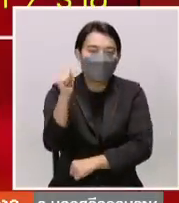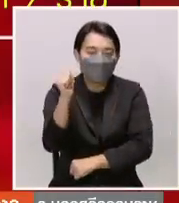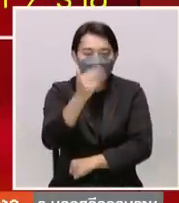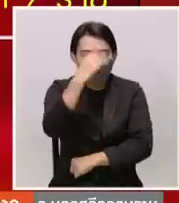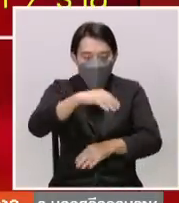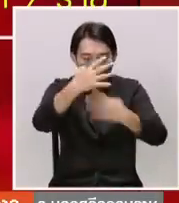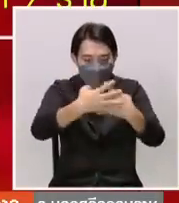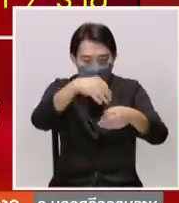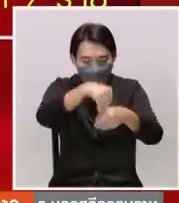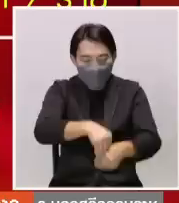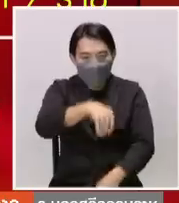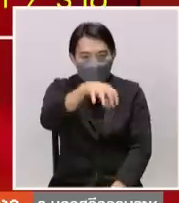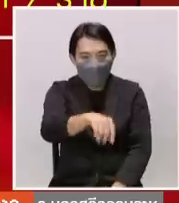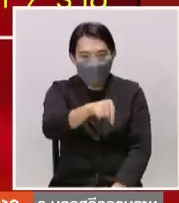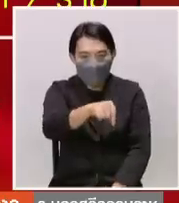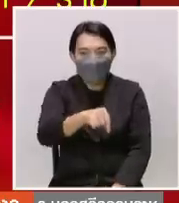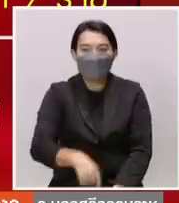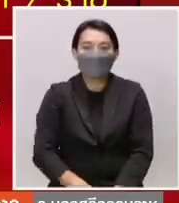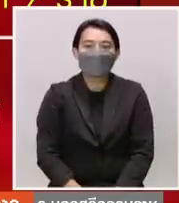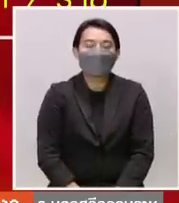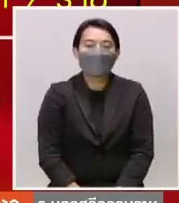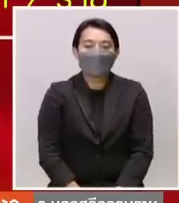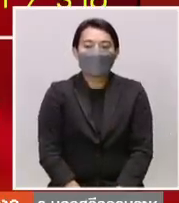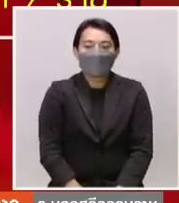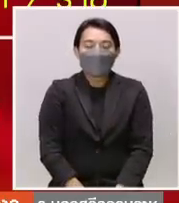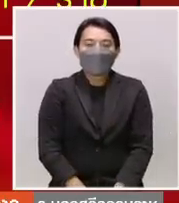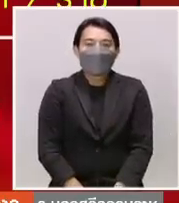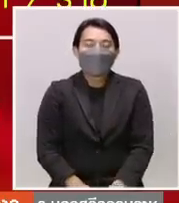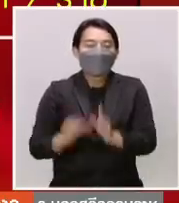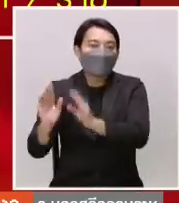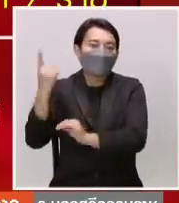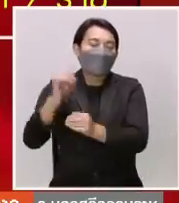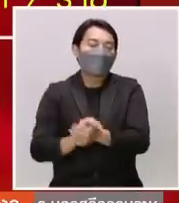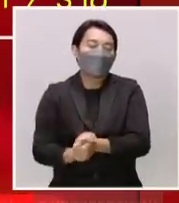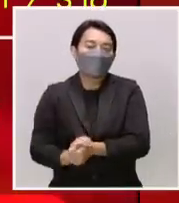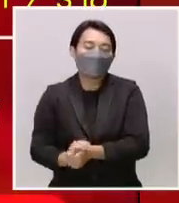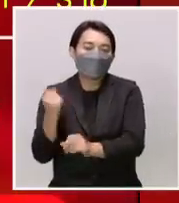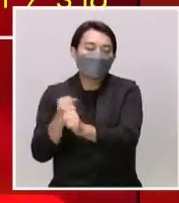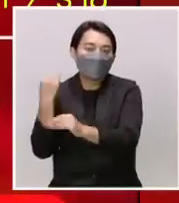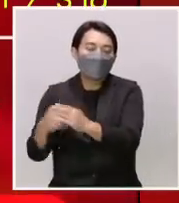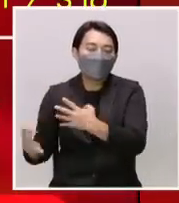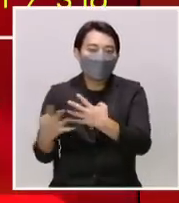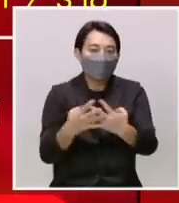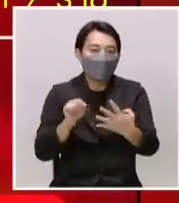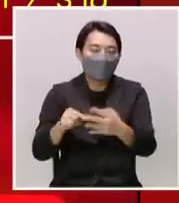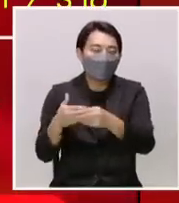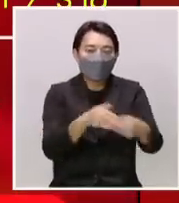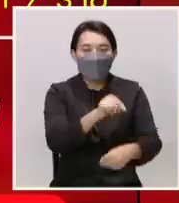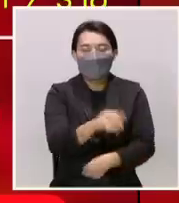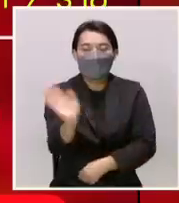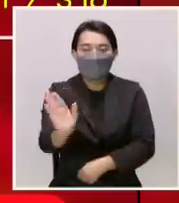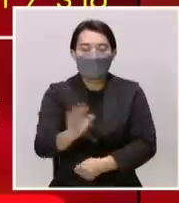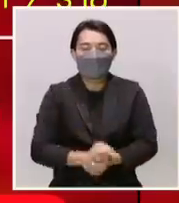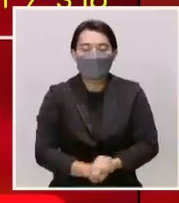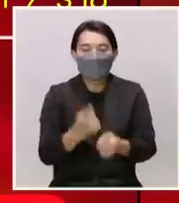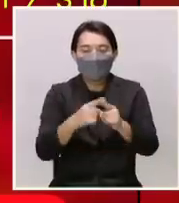าเป็นสถานที่ปิดค่ะซึ่งในส่วนของนักโทษที่มาใหม่จะไม่นำเข้าภายในทัณฑสถานวัยหนุ่มนะคะแต่